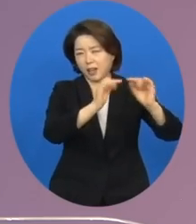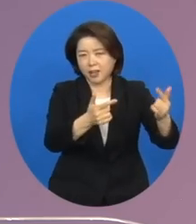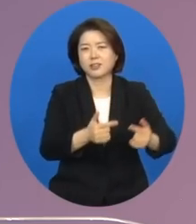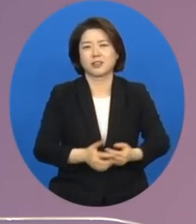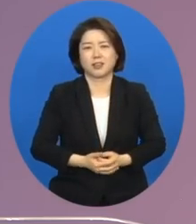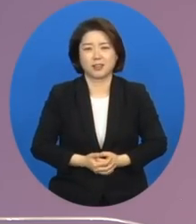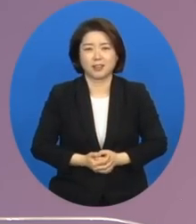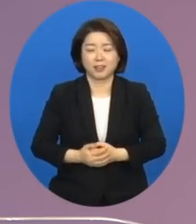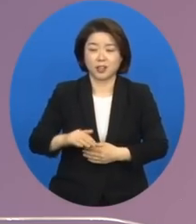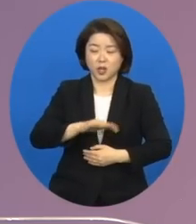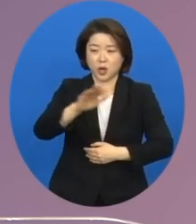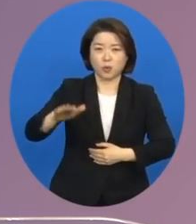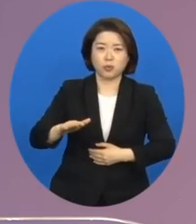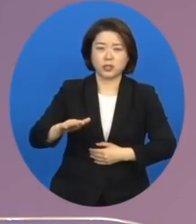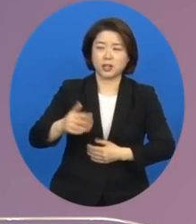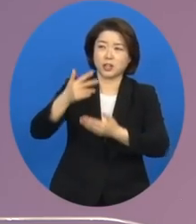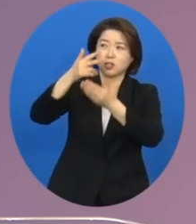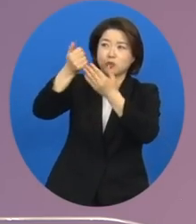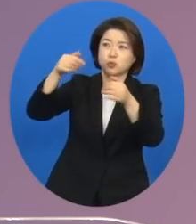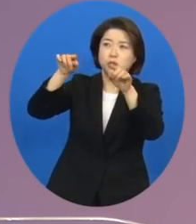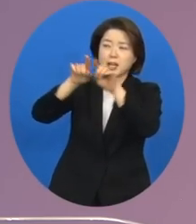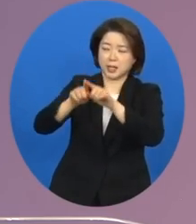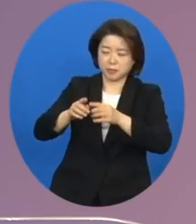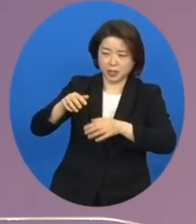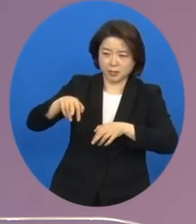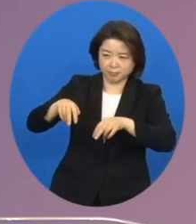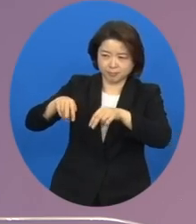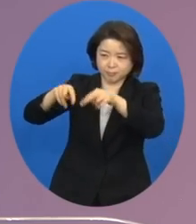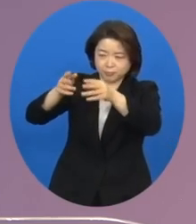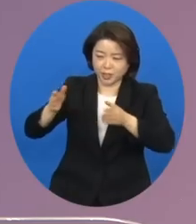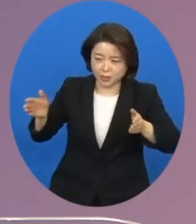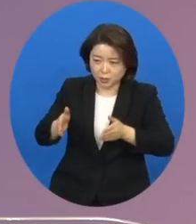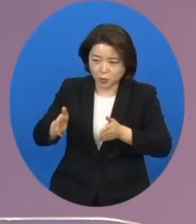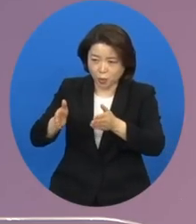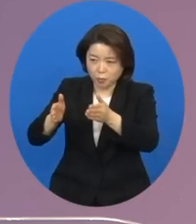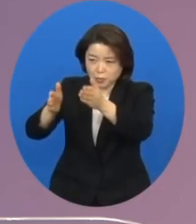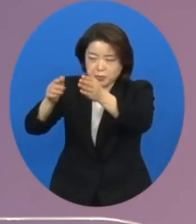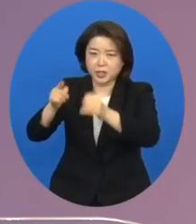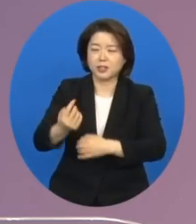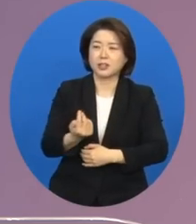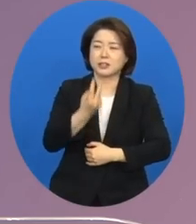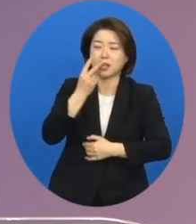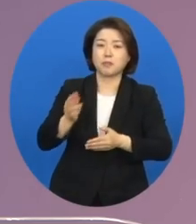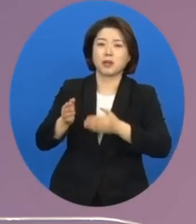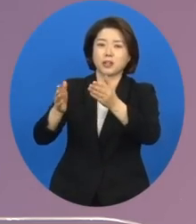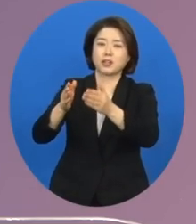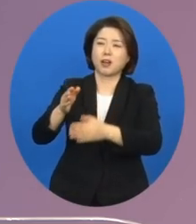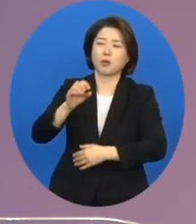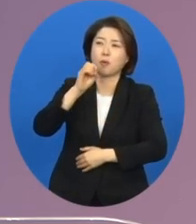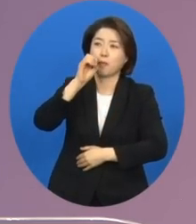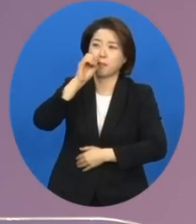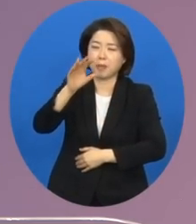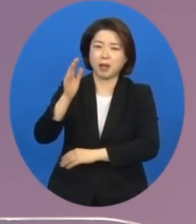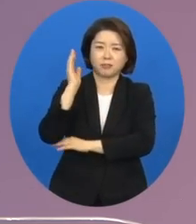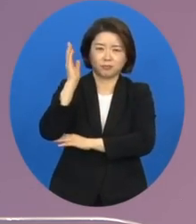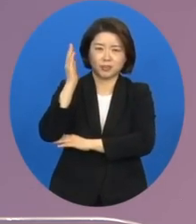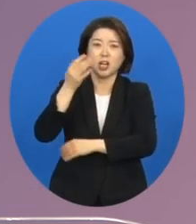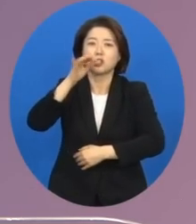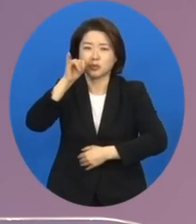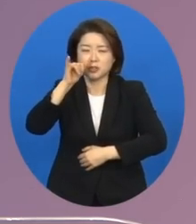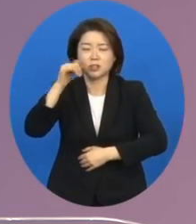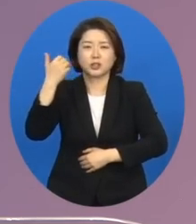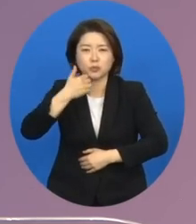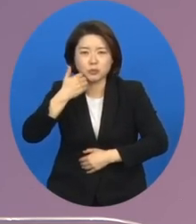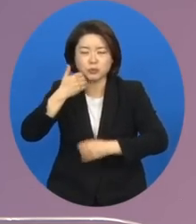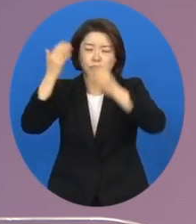우리가 주와 함께 함께 걸어가는 그 좁은 길이 생명의 길이라고 말할 수 있는 사람들이 성도인